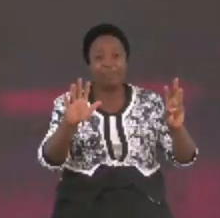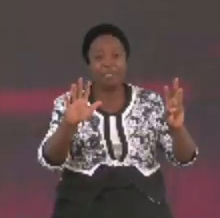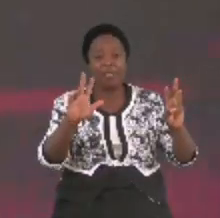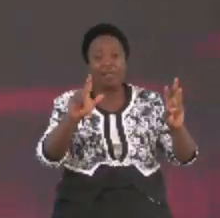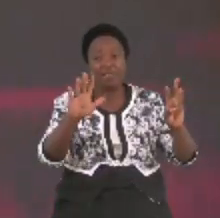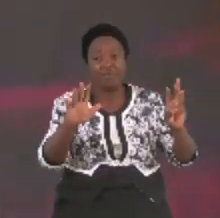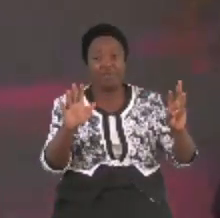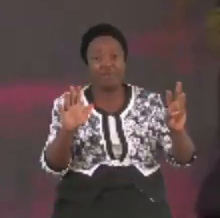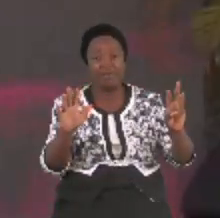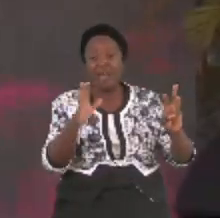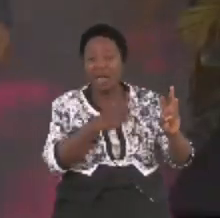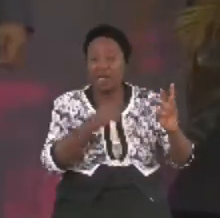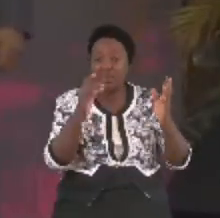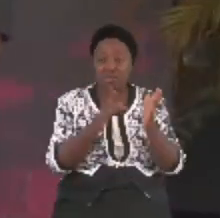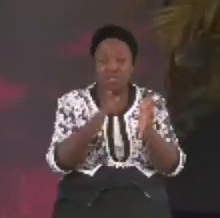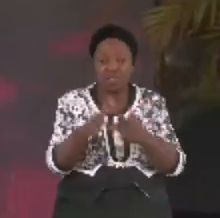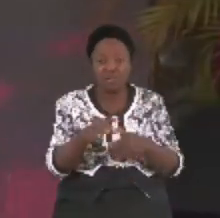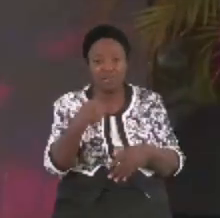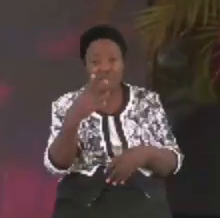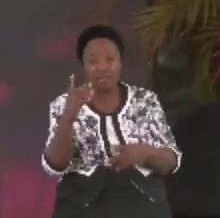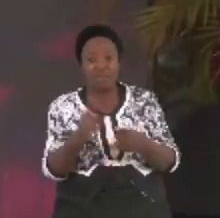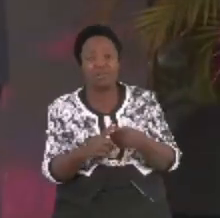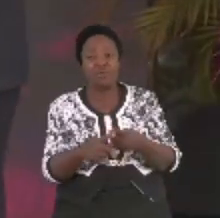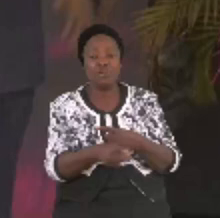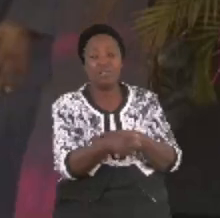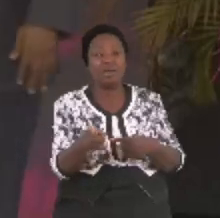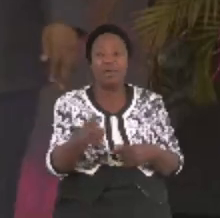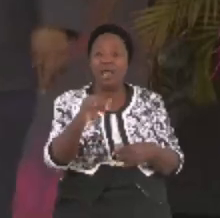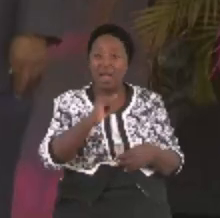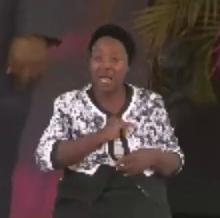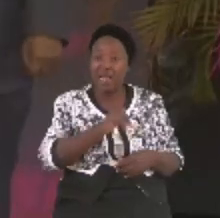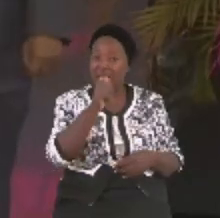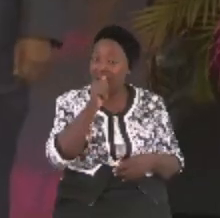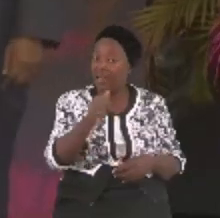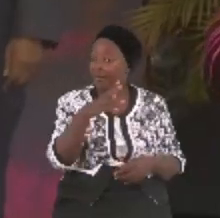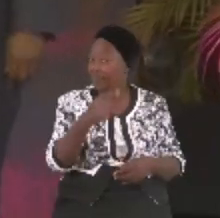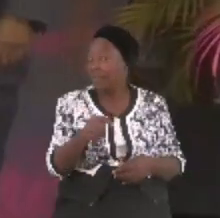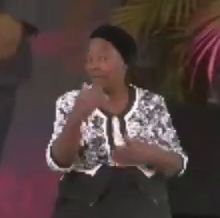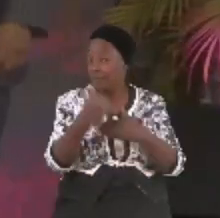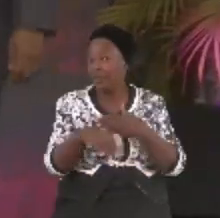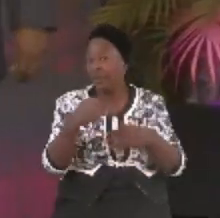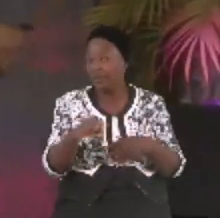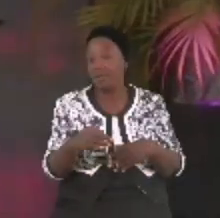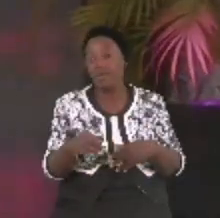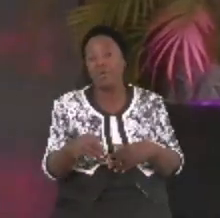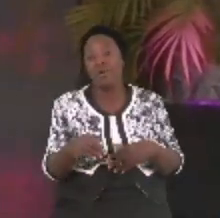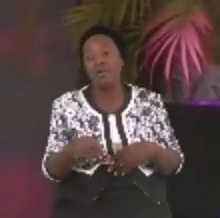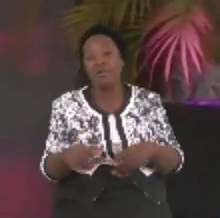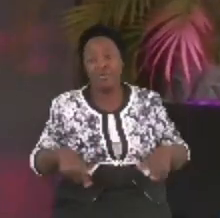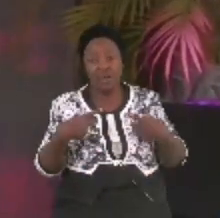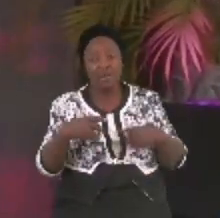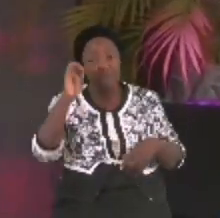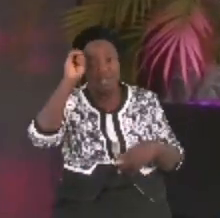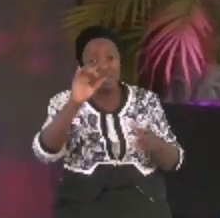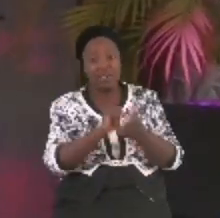verset 35. Jésus leur dit, « Je suis le pain de vie. Celui qui vient à